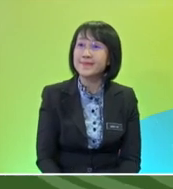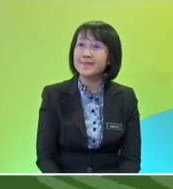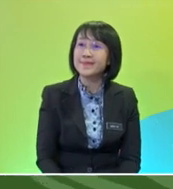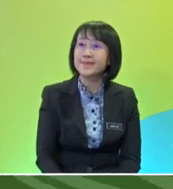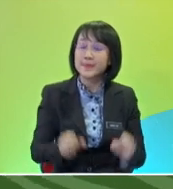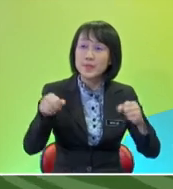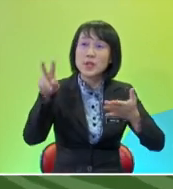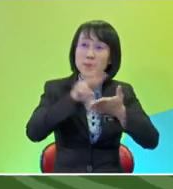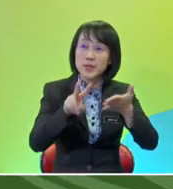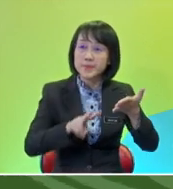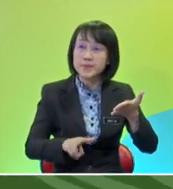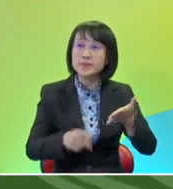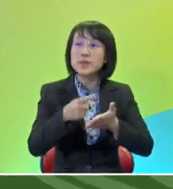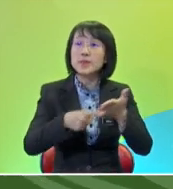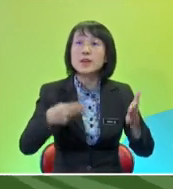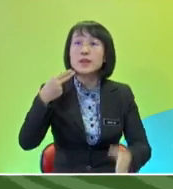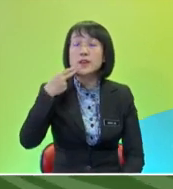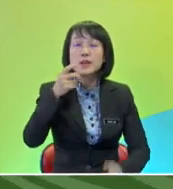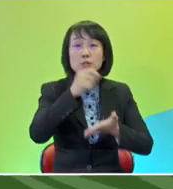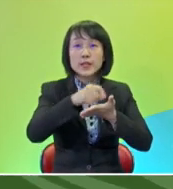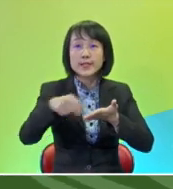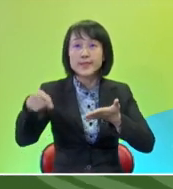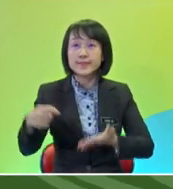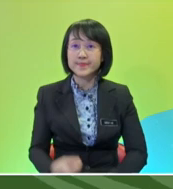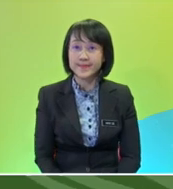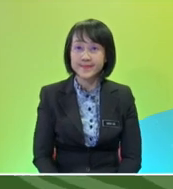baca tak apa yang Hazika dah tulis?